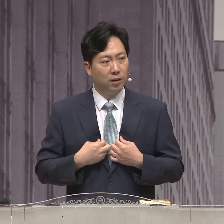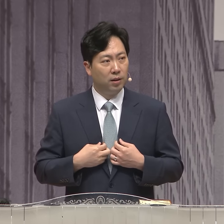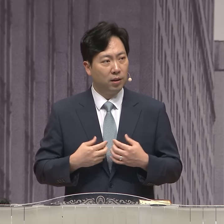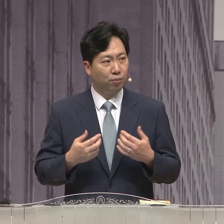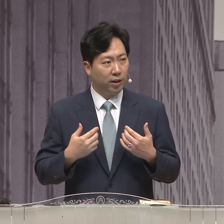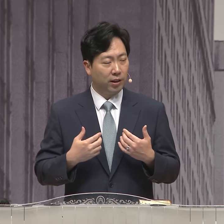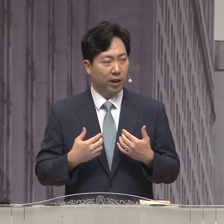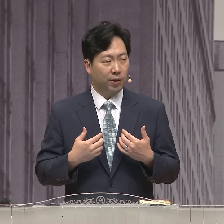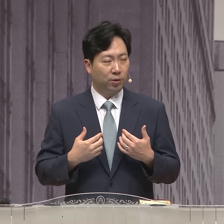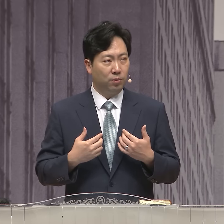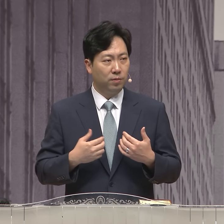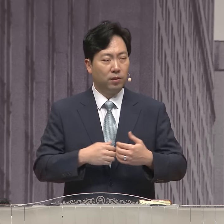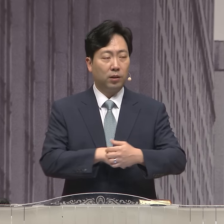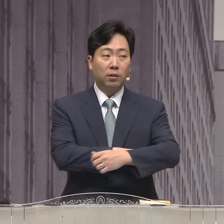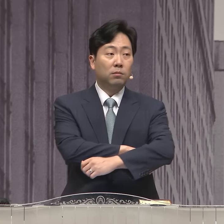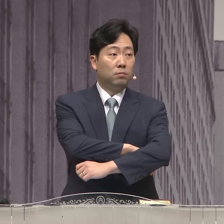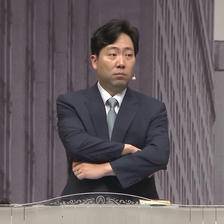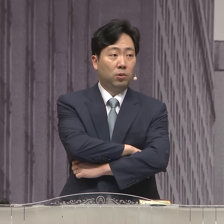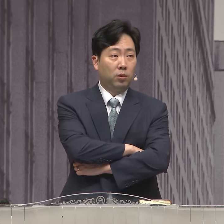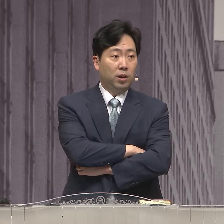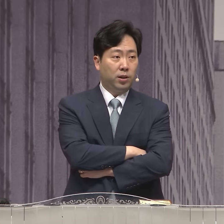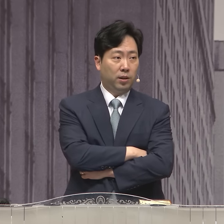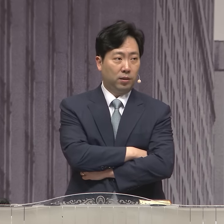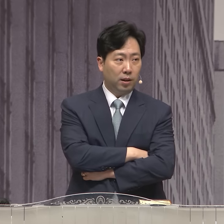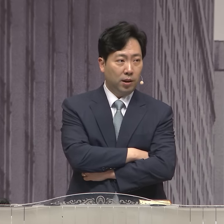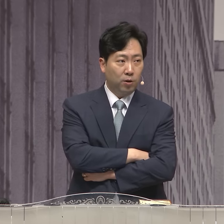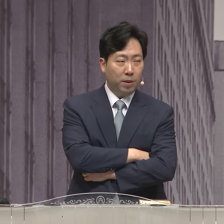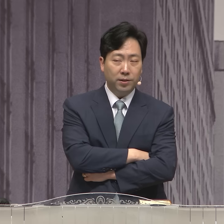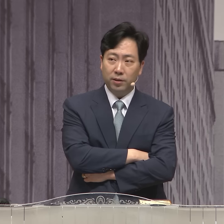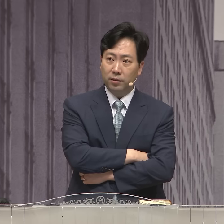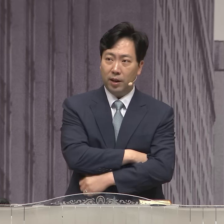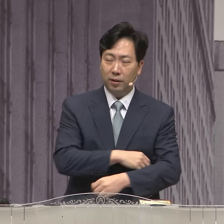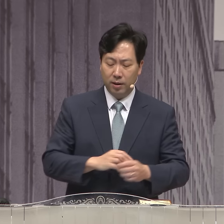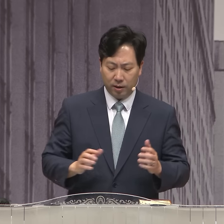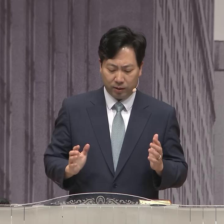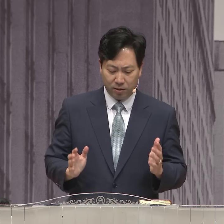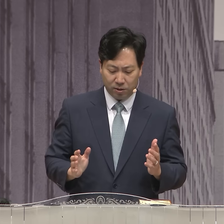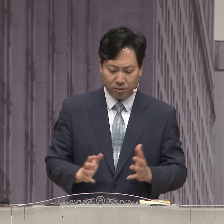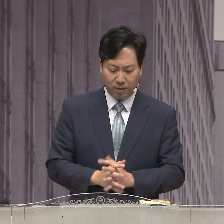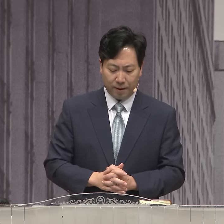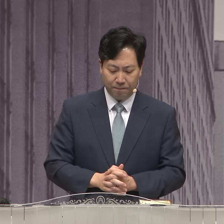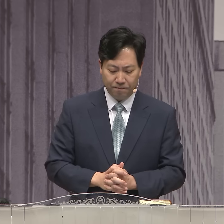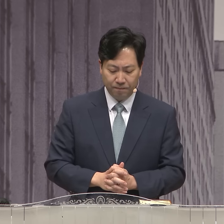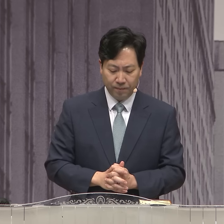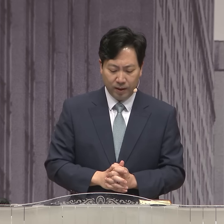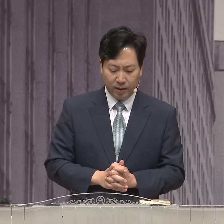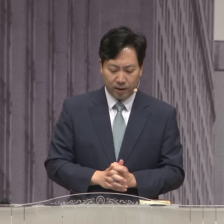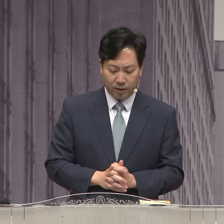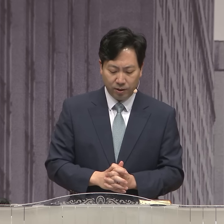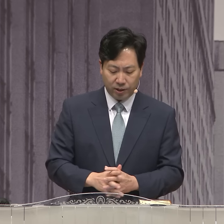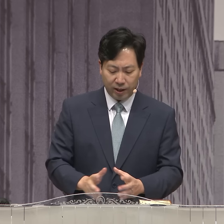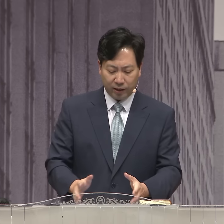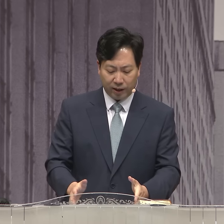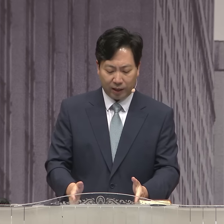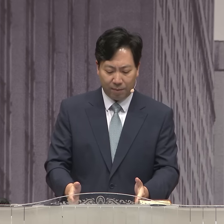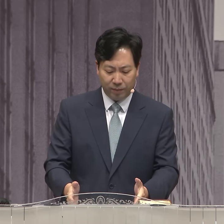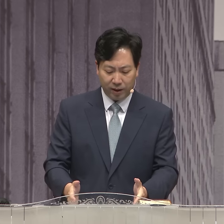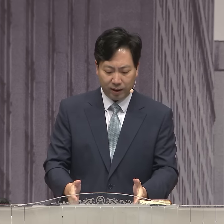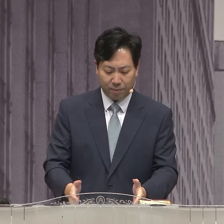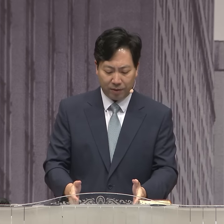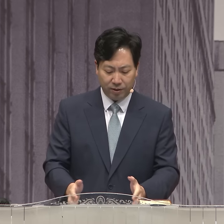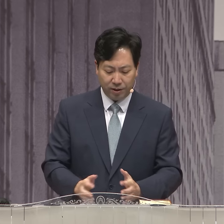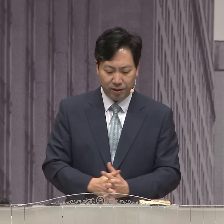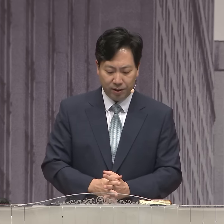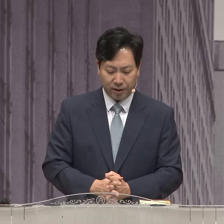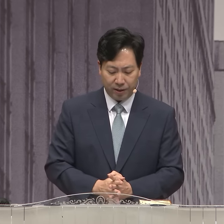어떤 불행이 다가와도 나는 경미하지 않겠다라고 팔짱을 딱 낀 것입니다. 그는 신앙에 따라